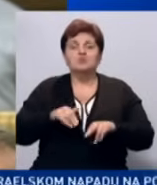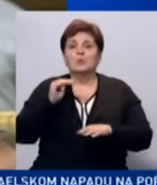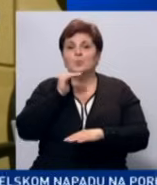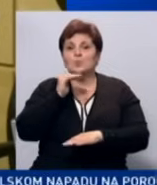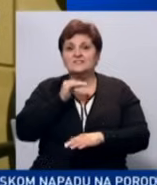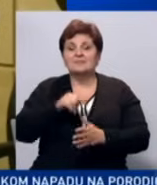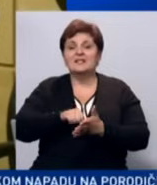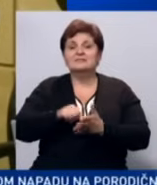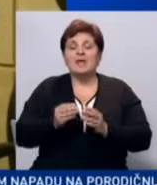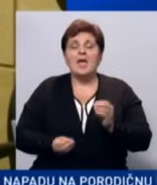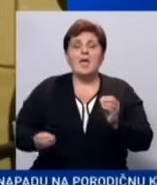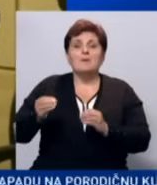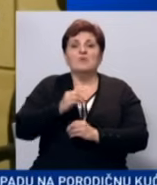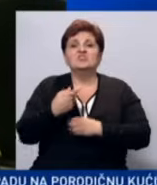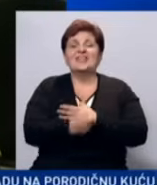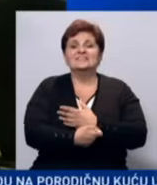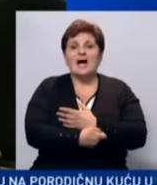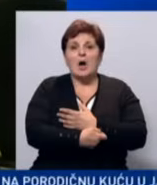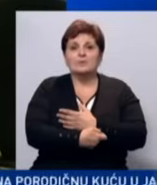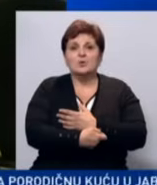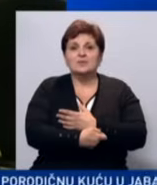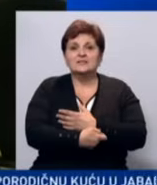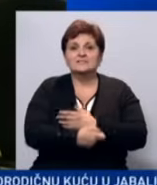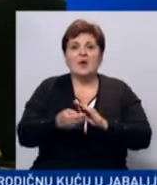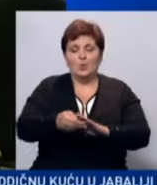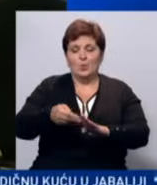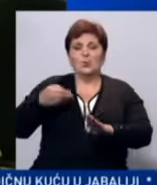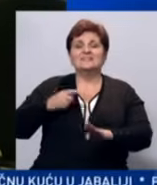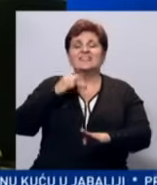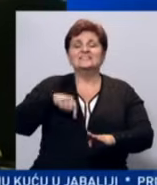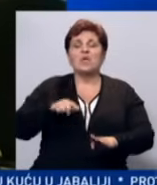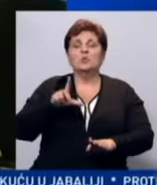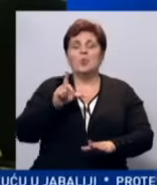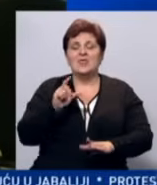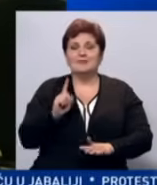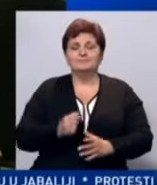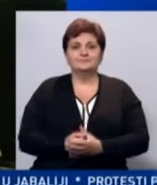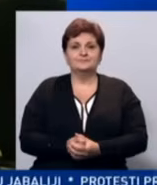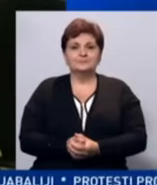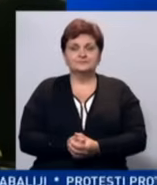septembru isplatiti povećanje za august, odnosno retroaktivno i za juli.